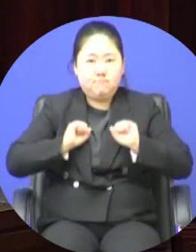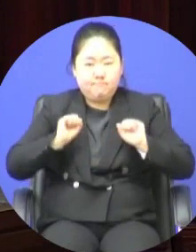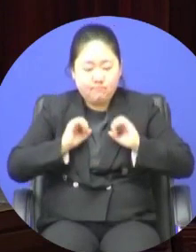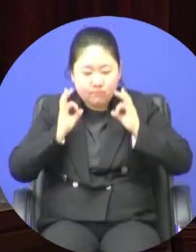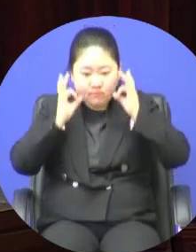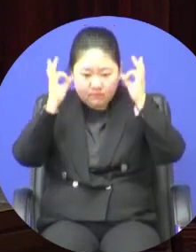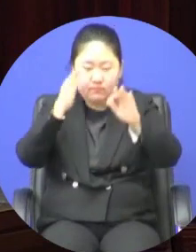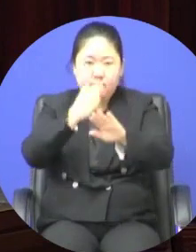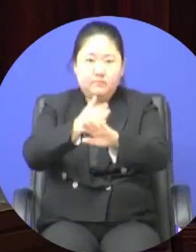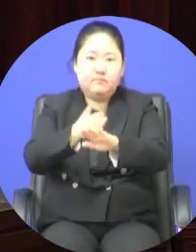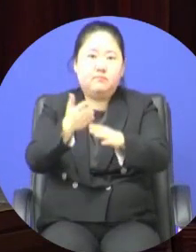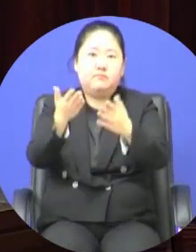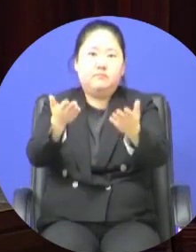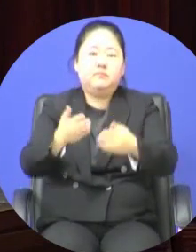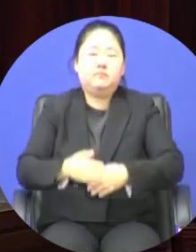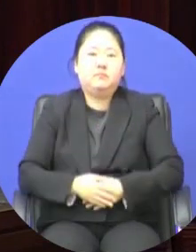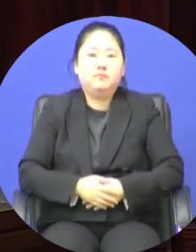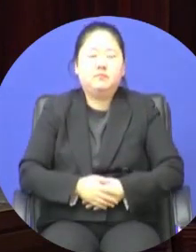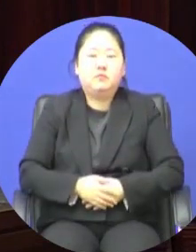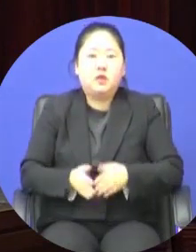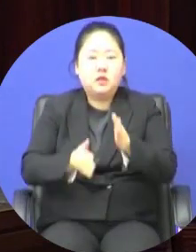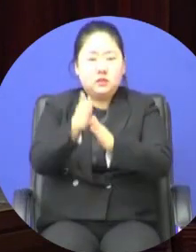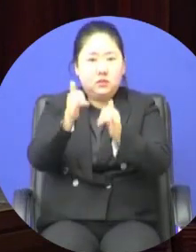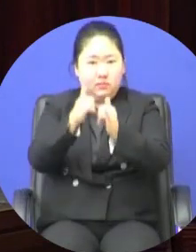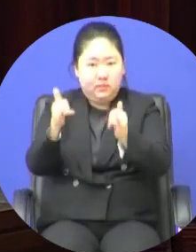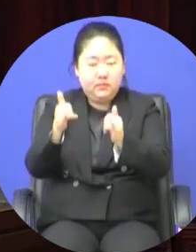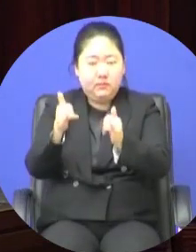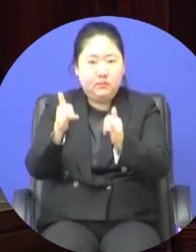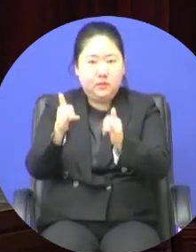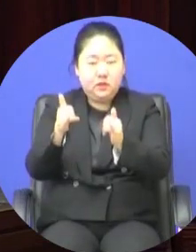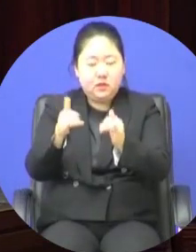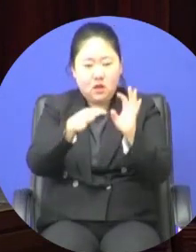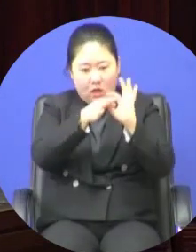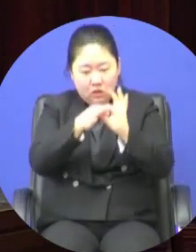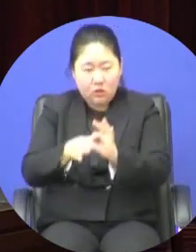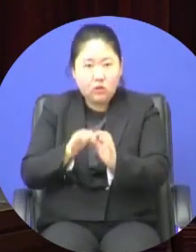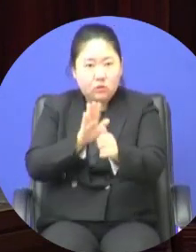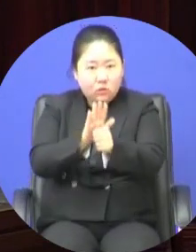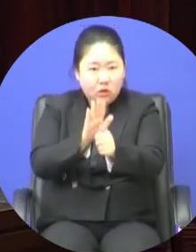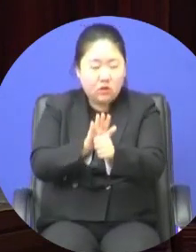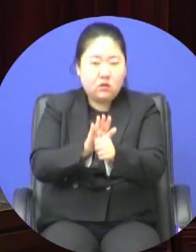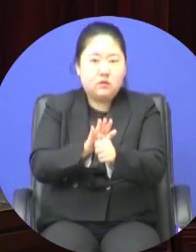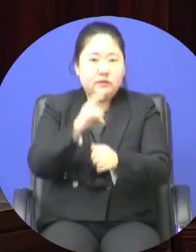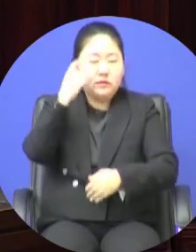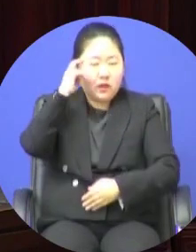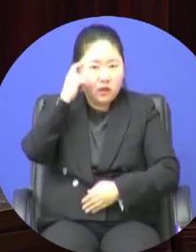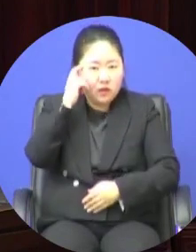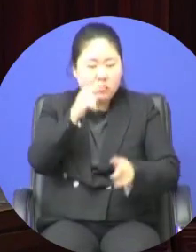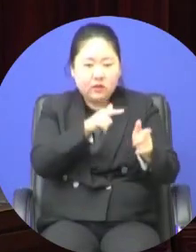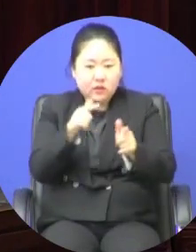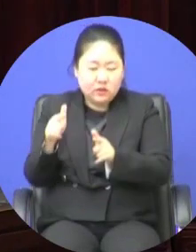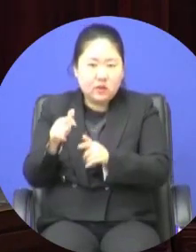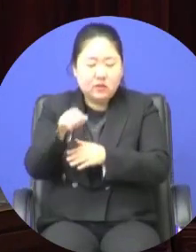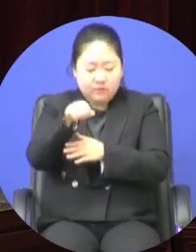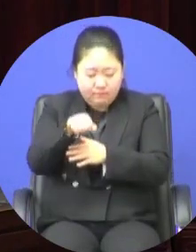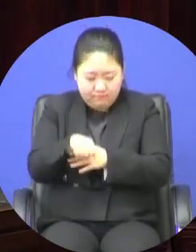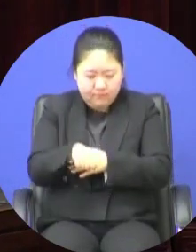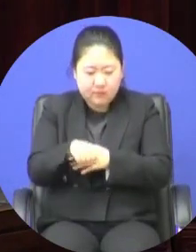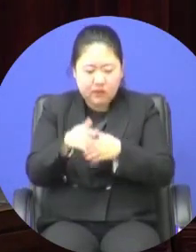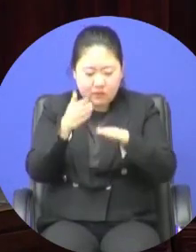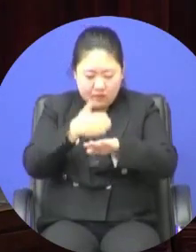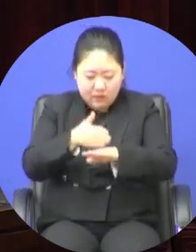감사드립니다. 무엇보다 시민이 보내주신 시정을 향한 끊임없는 지지와 성원에 진심으로 머리 숙여